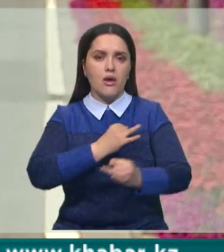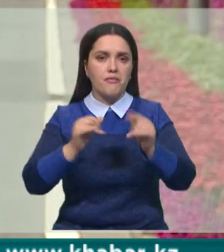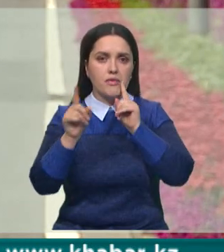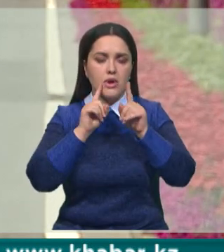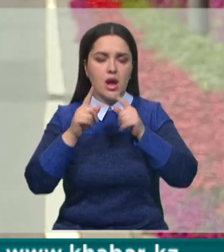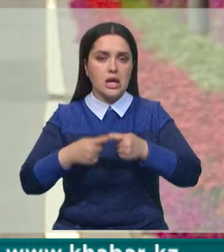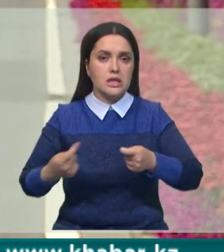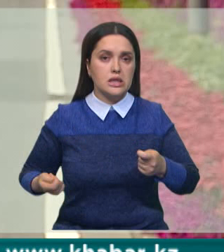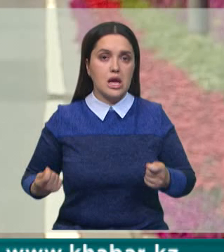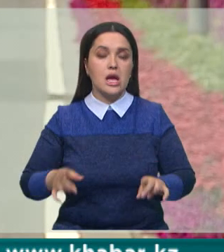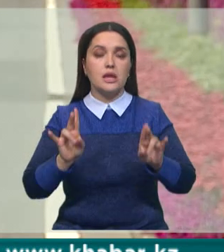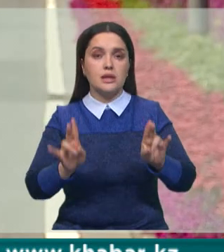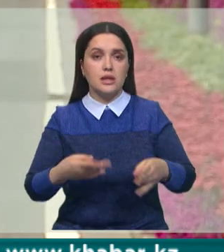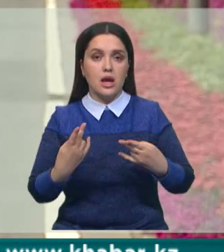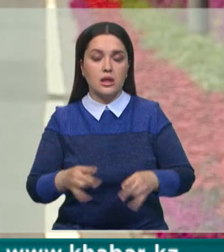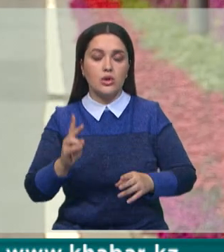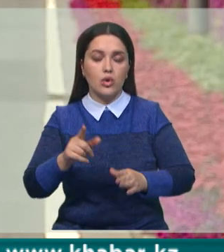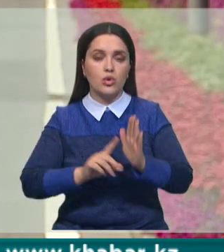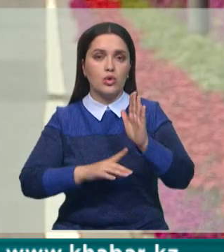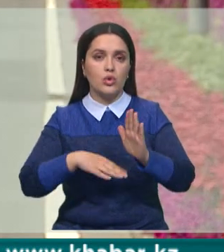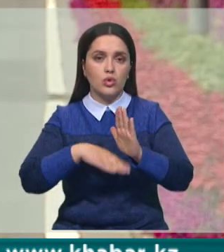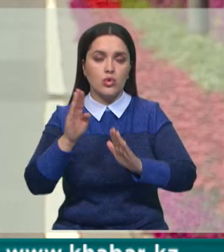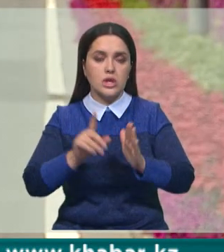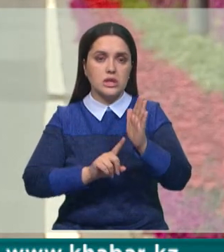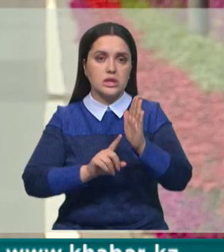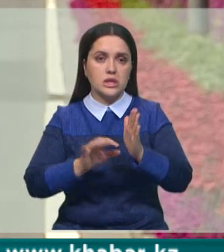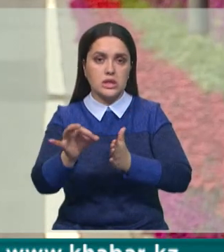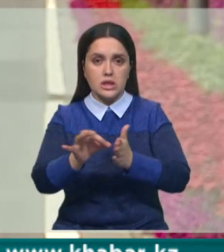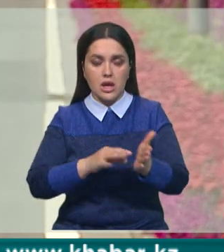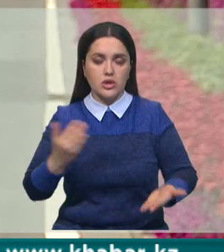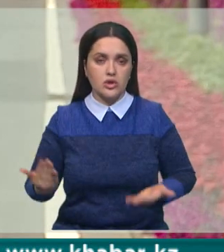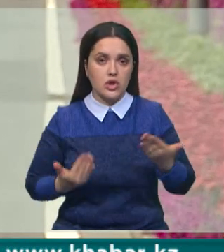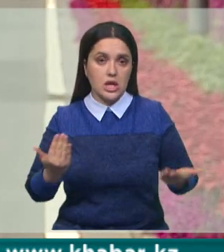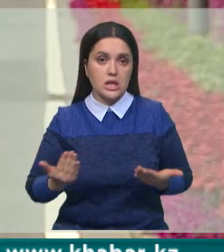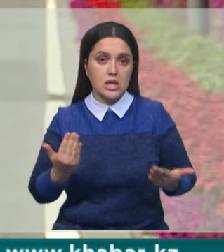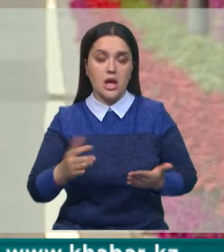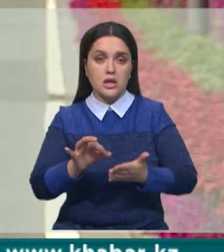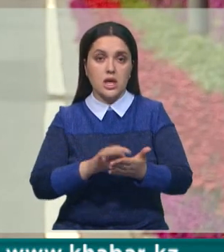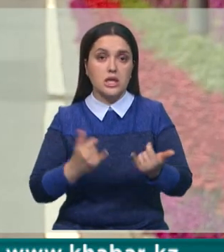совещаниям и затянутым конкурсным процедурам предпочитает дело. Здесь и сейчас.